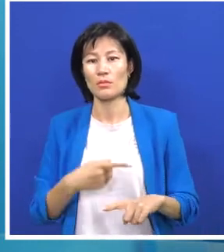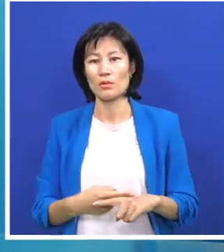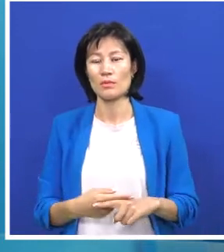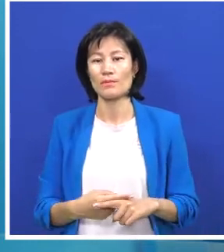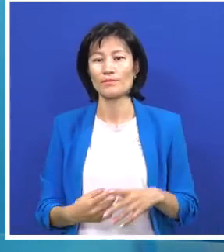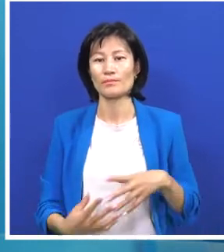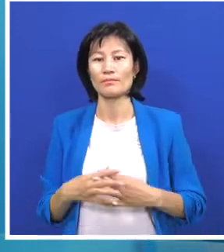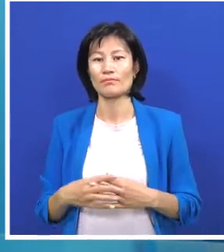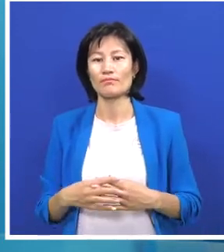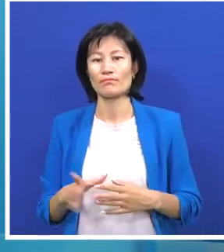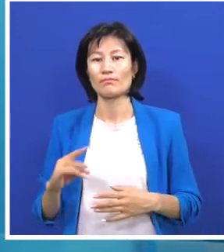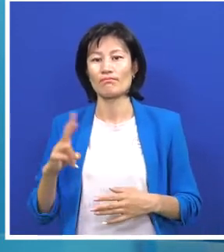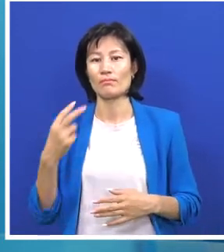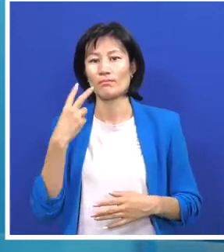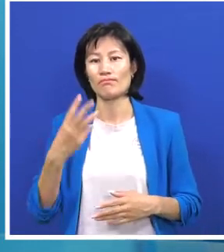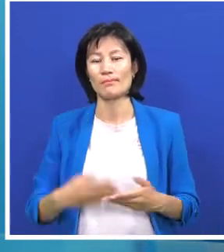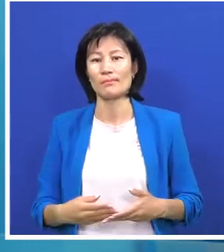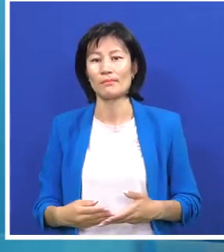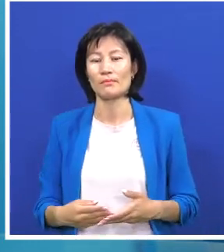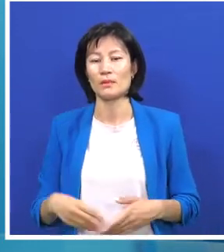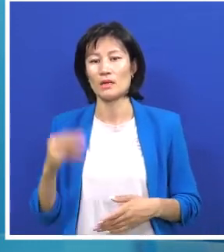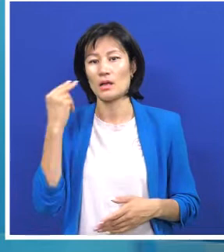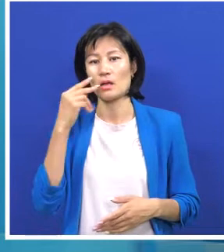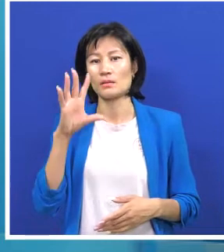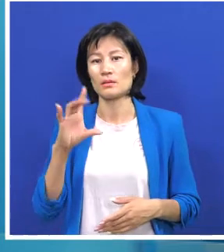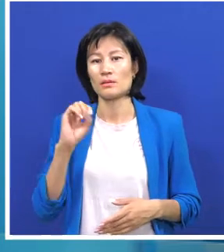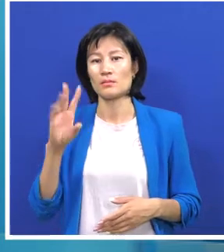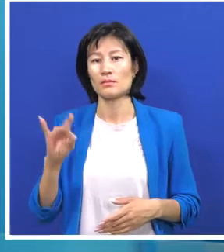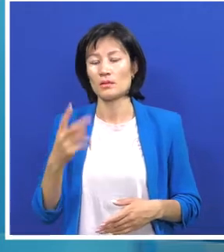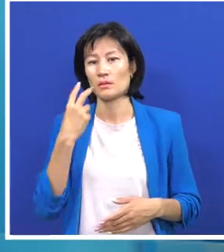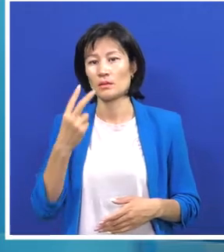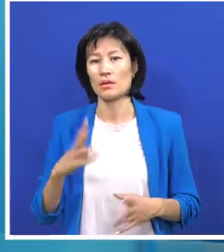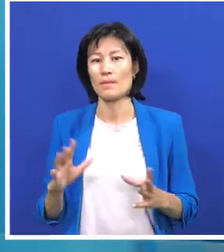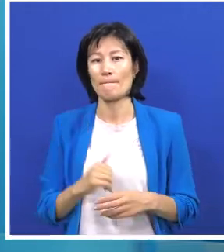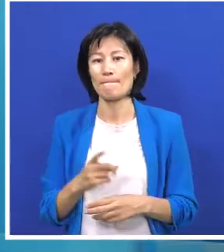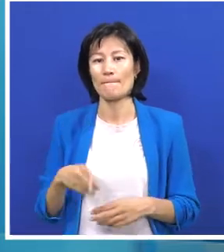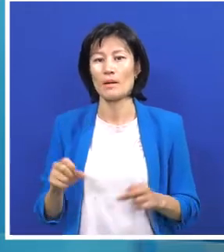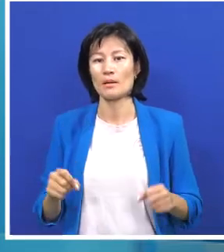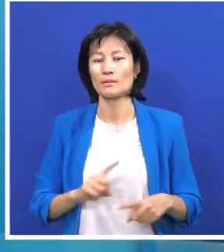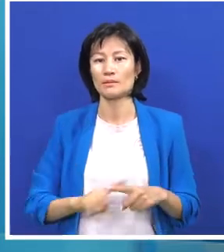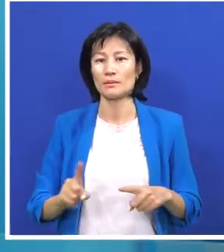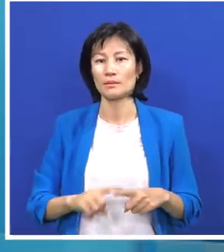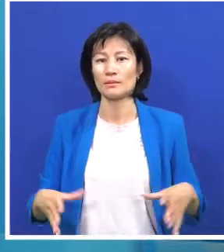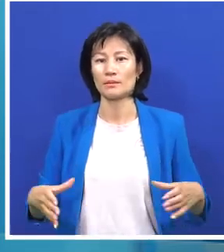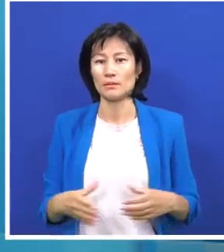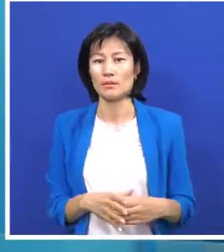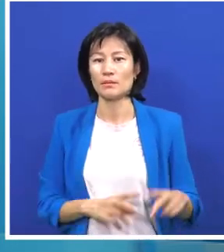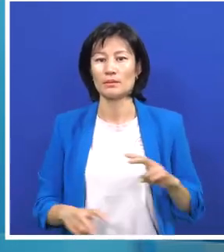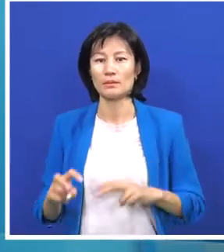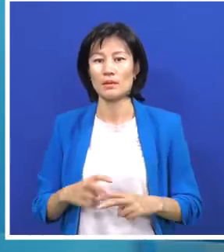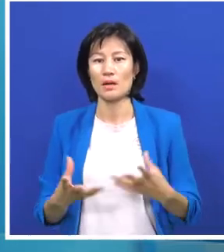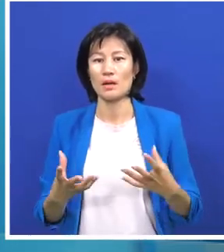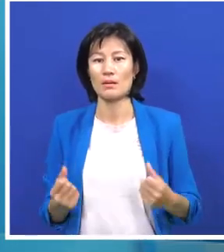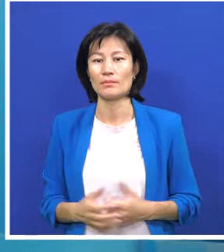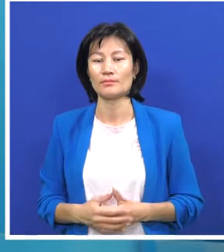бойынша Абай аудандық тауарлар мен көрсетілетін қызметтердің сапасы мен қауіпсіздігін бақылау басқармасы шұғыл мониторинг жүргізу шараларын